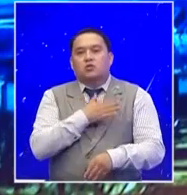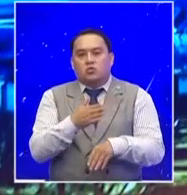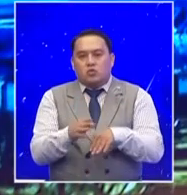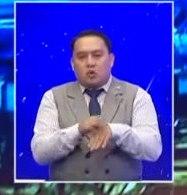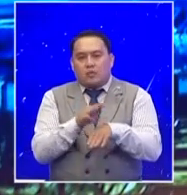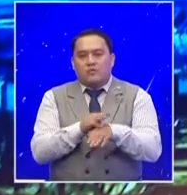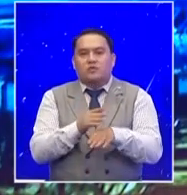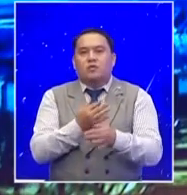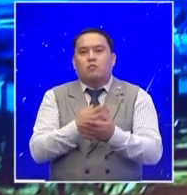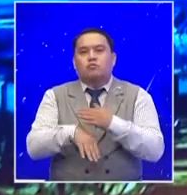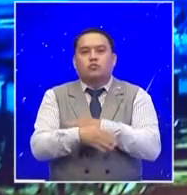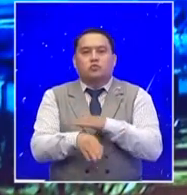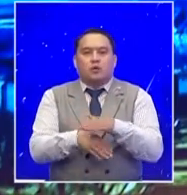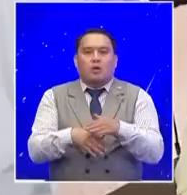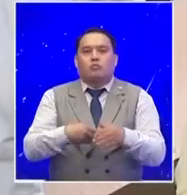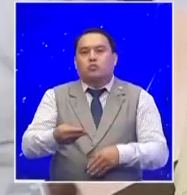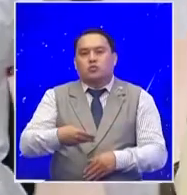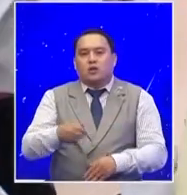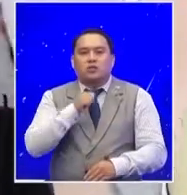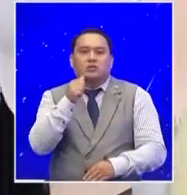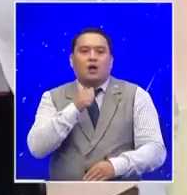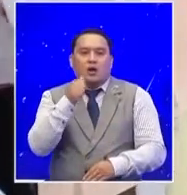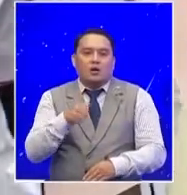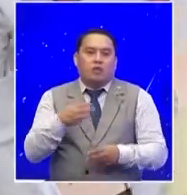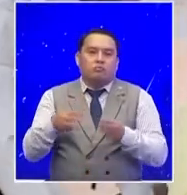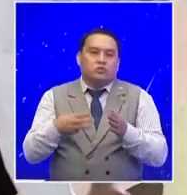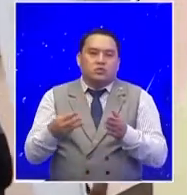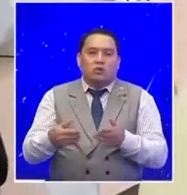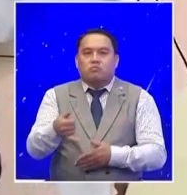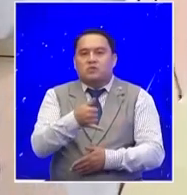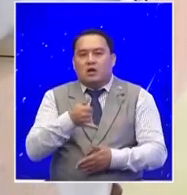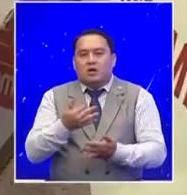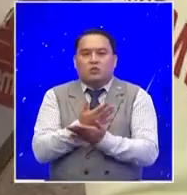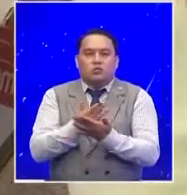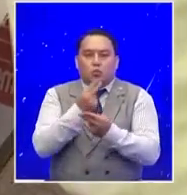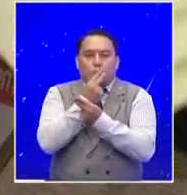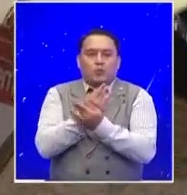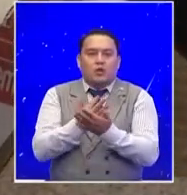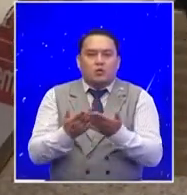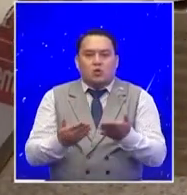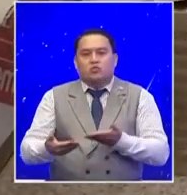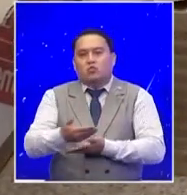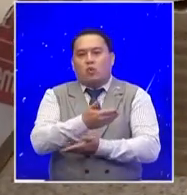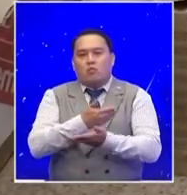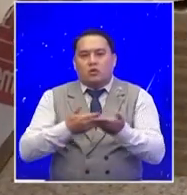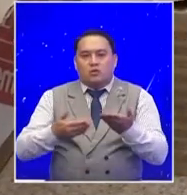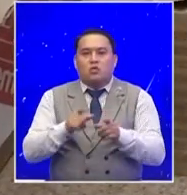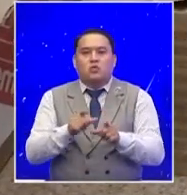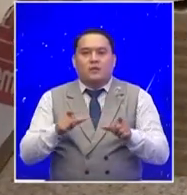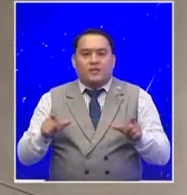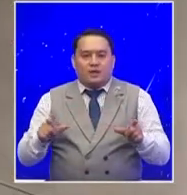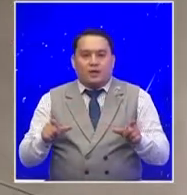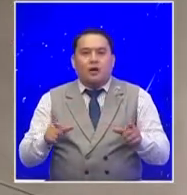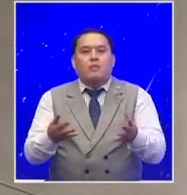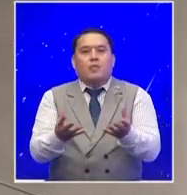Добровольцы пришли не с пустыми руками. Мука, сахар, макароны, изделия, масло и другие продукты питания были собраны за счет неравнодушных